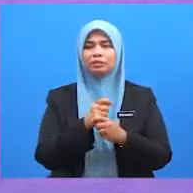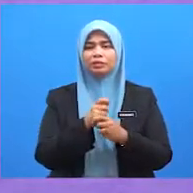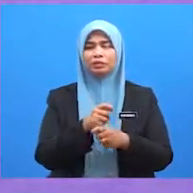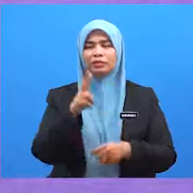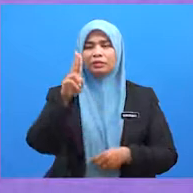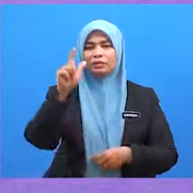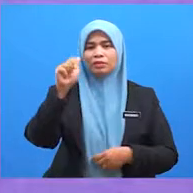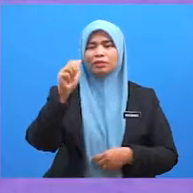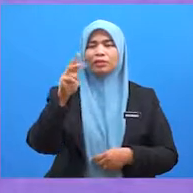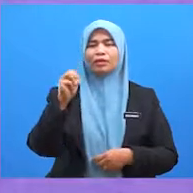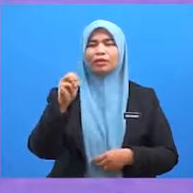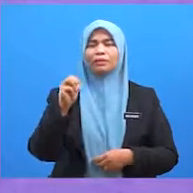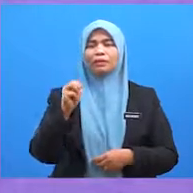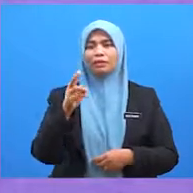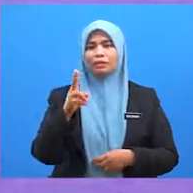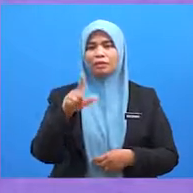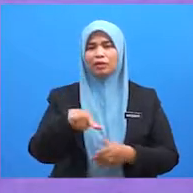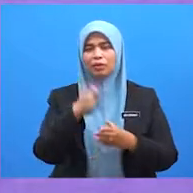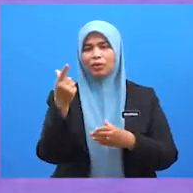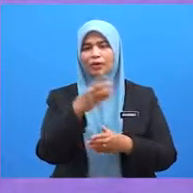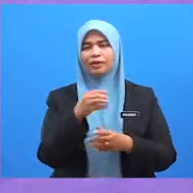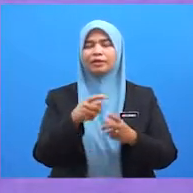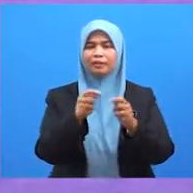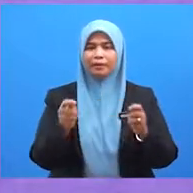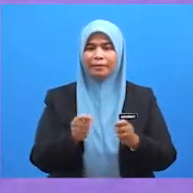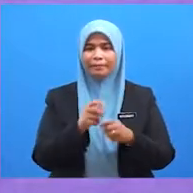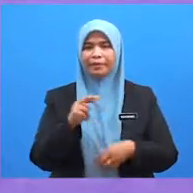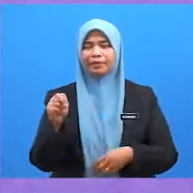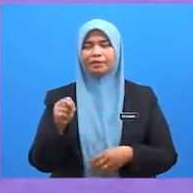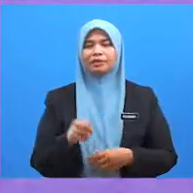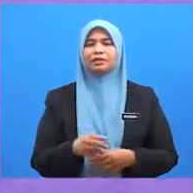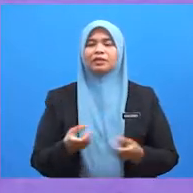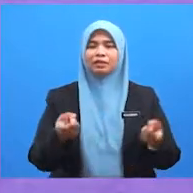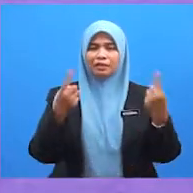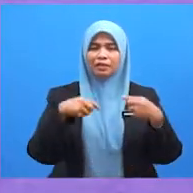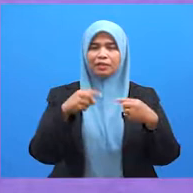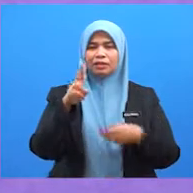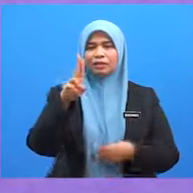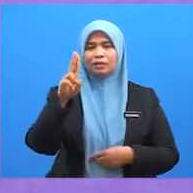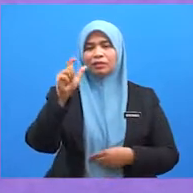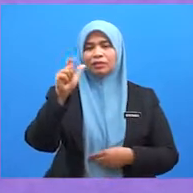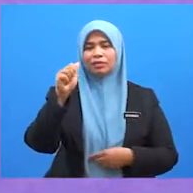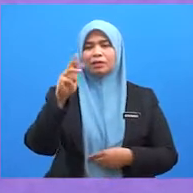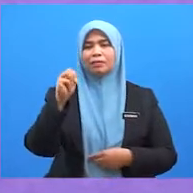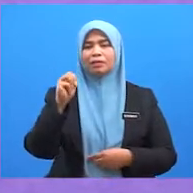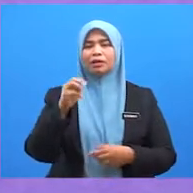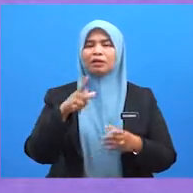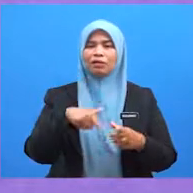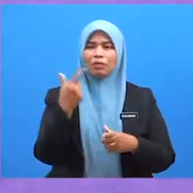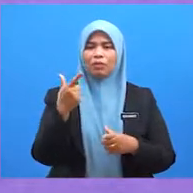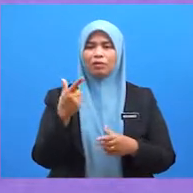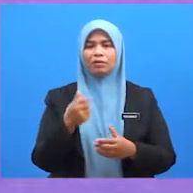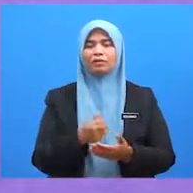luar dan peranan ulama tempatan. Kehadiran ulama luar seperti Syekh